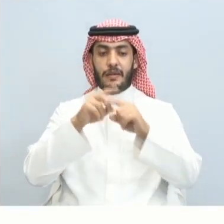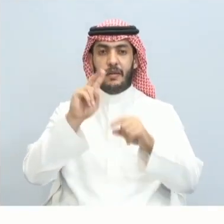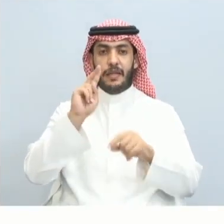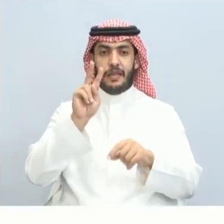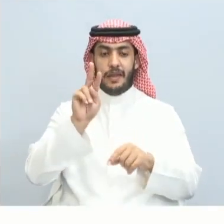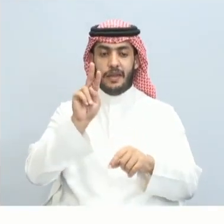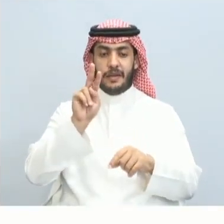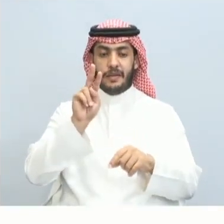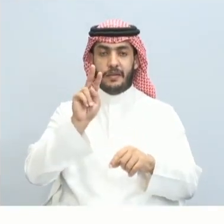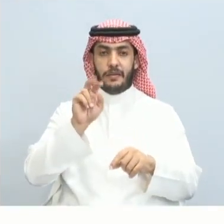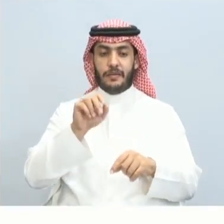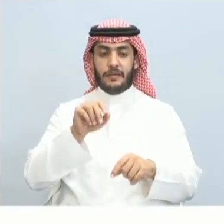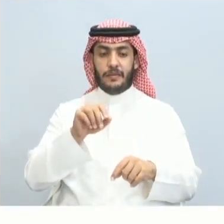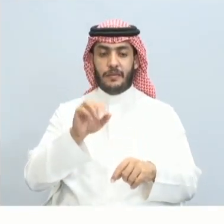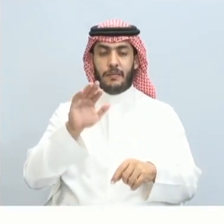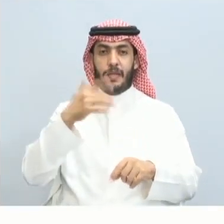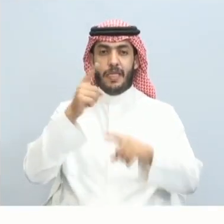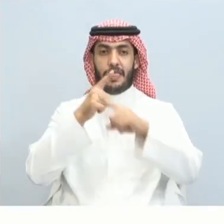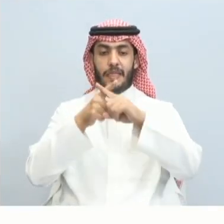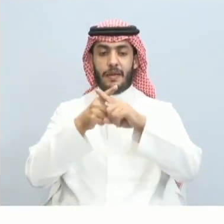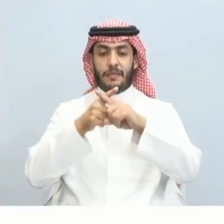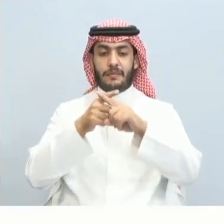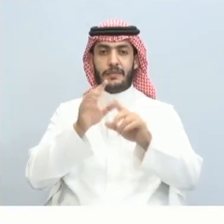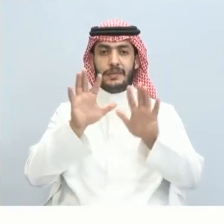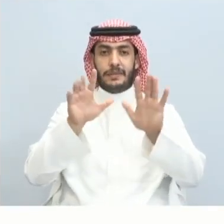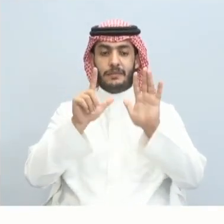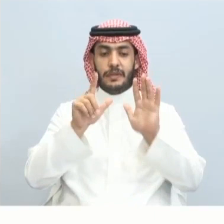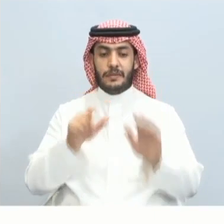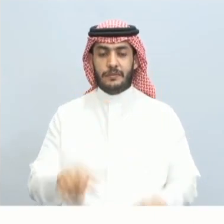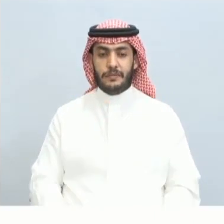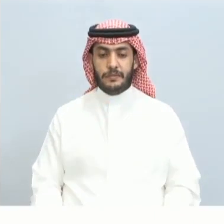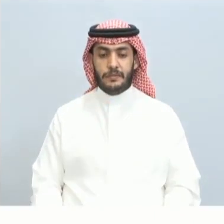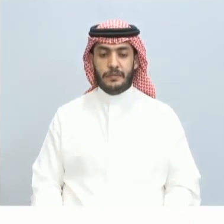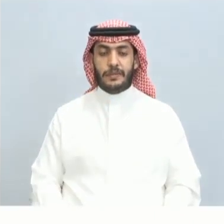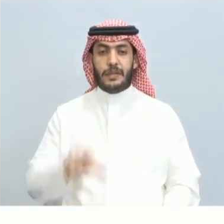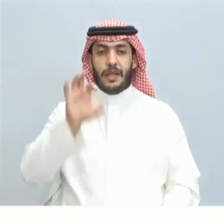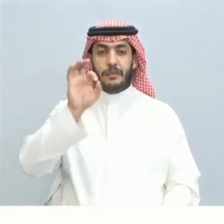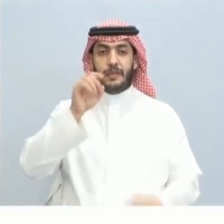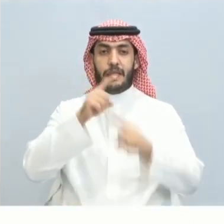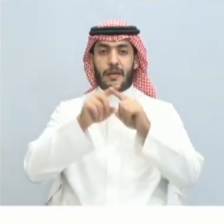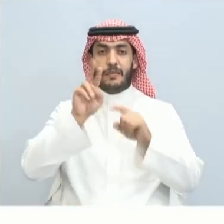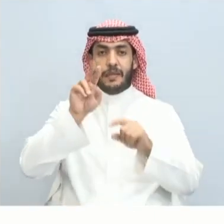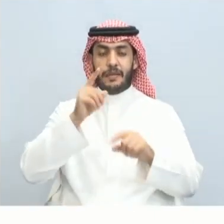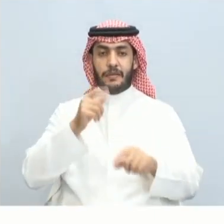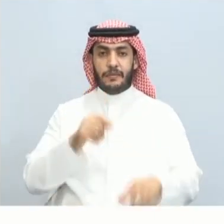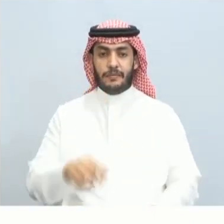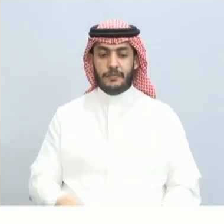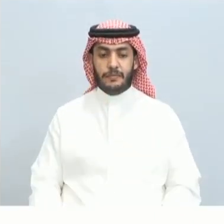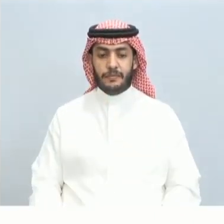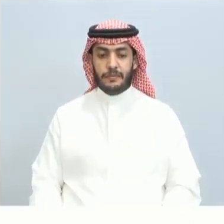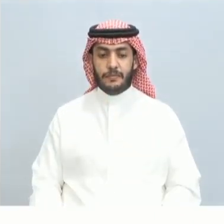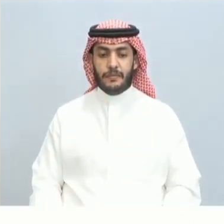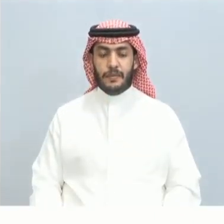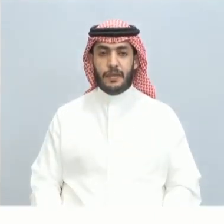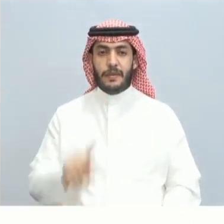اثنان ومن ثم ضرب سبعه عشر خمسين ضرب اثنان كم صحيح 50